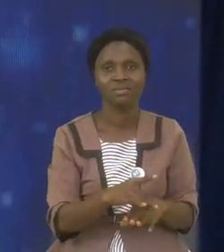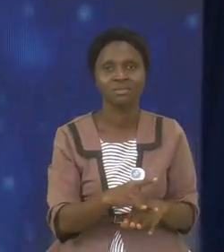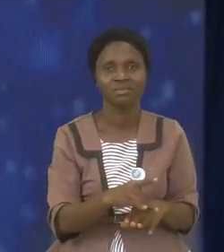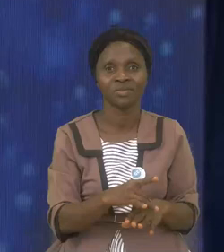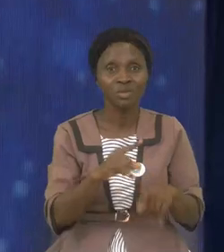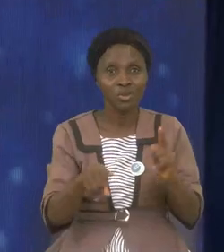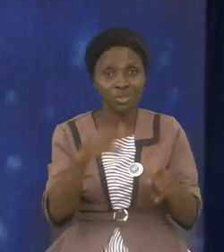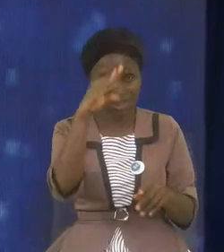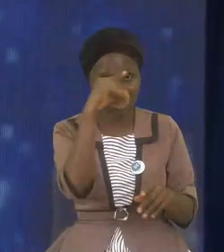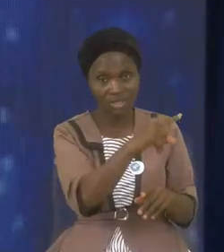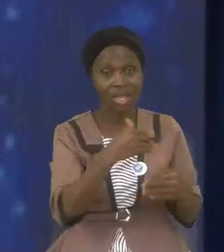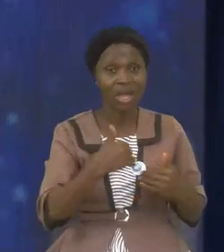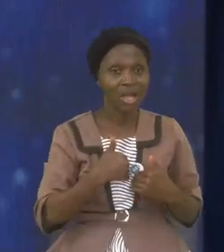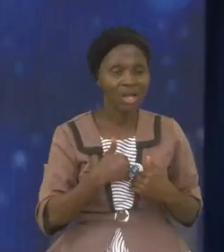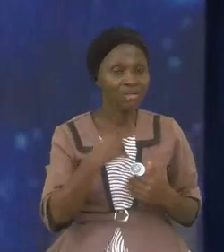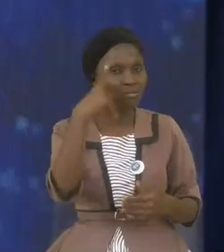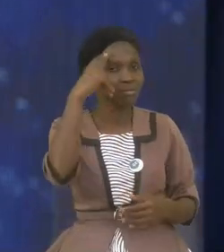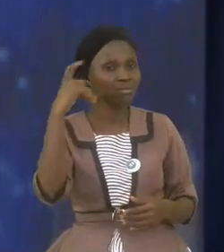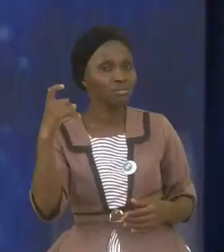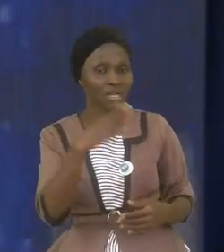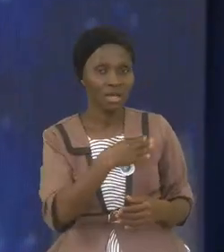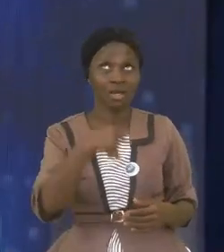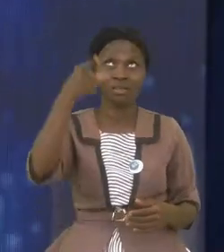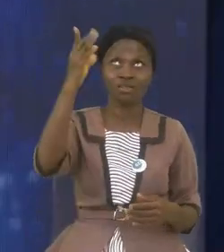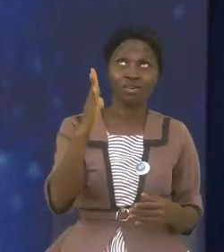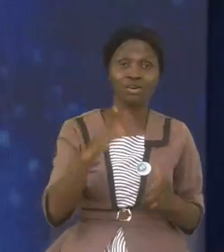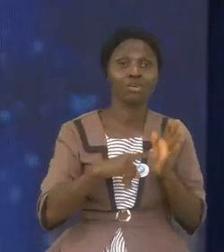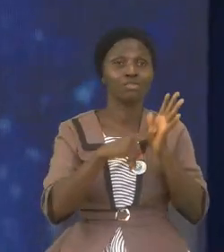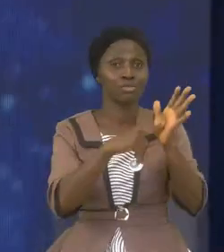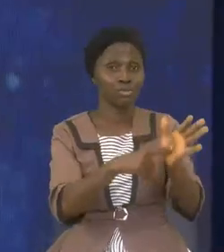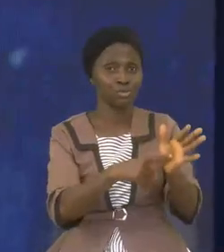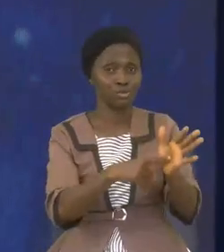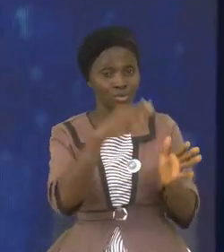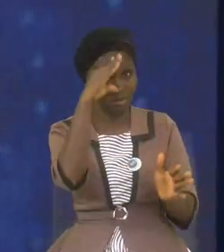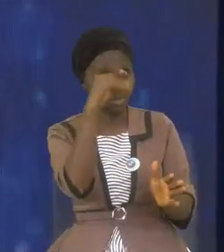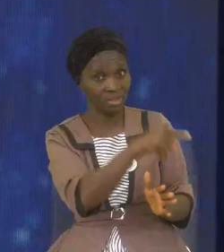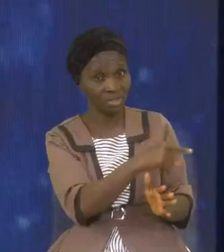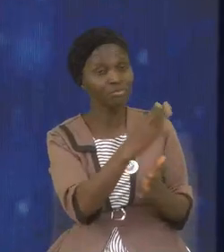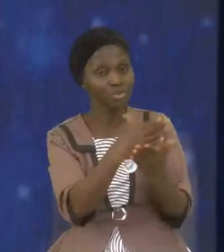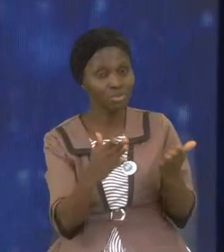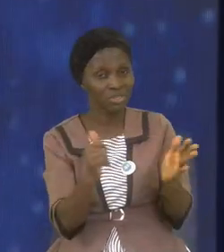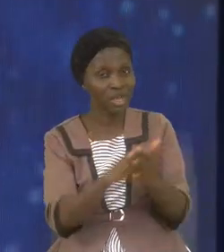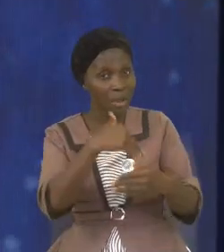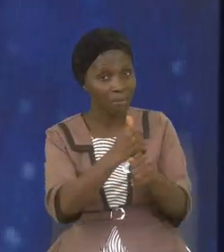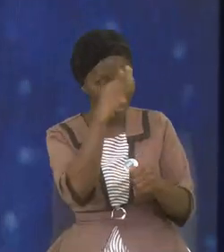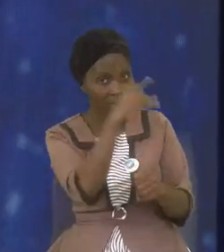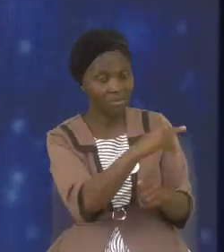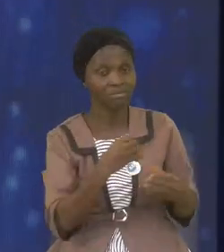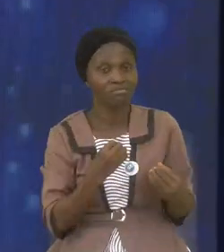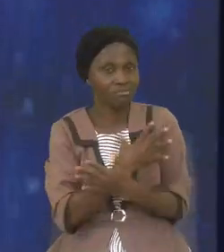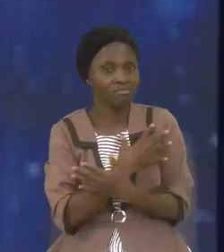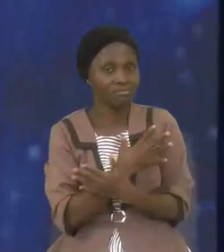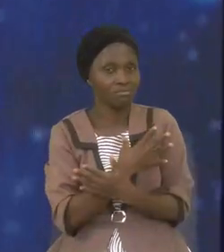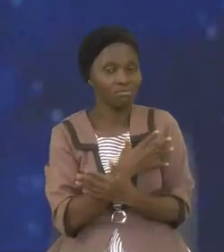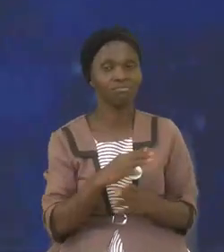ville, personne dans la province ne peut effrayer, avait un songe. Et Dieu lui a